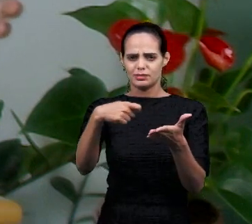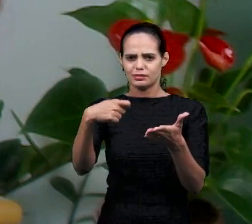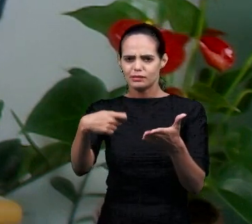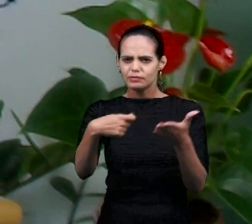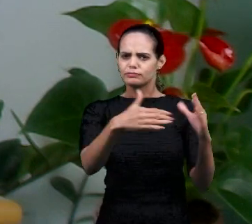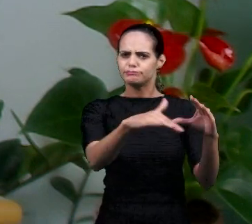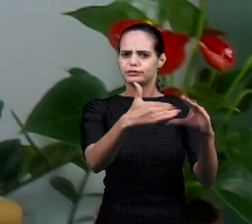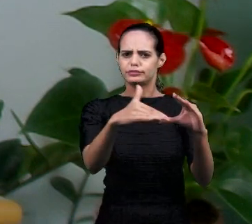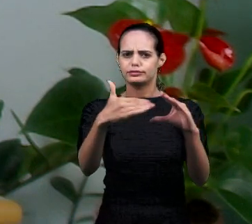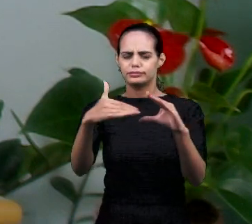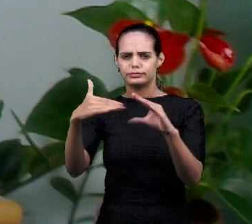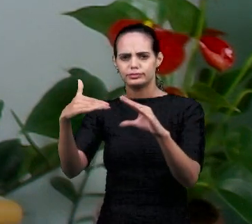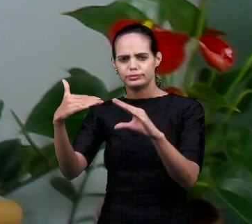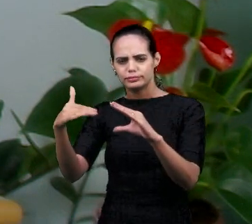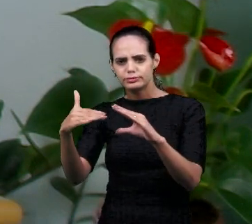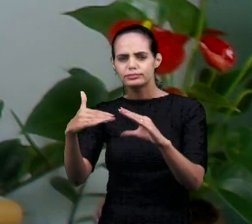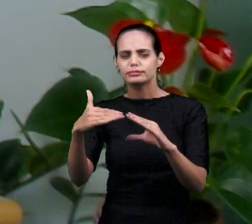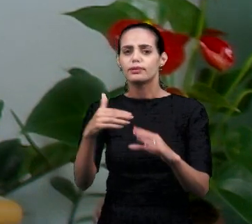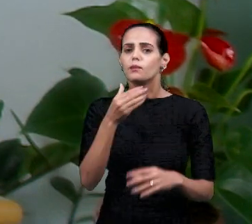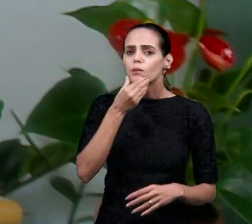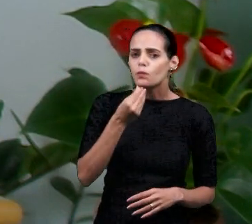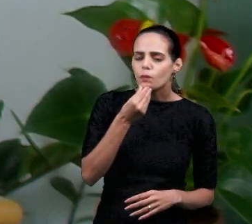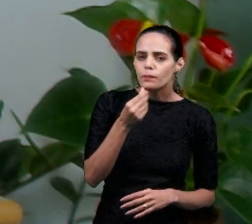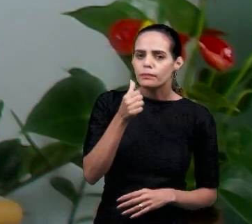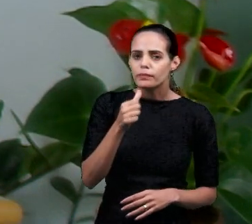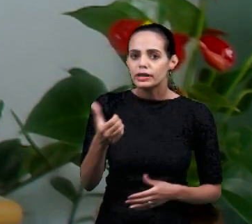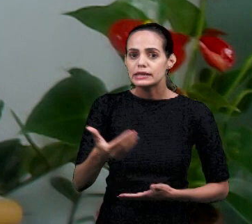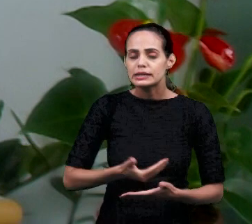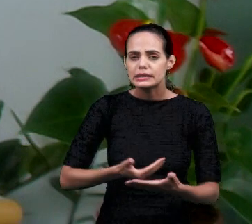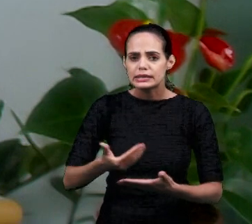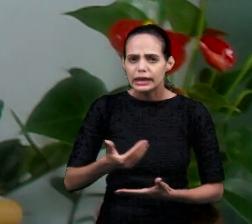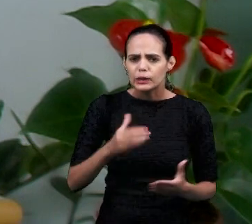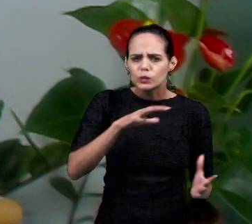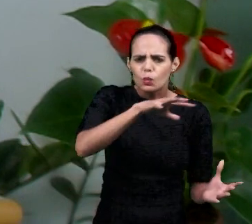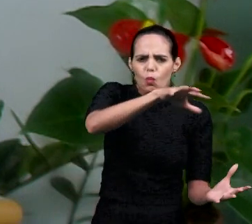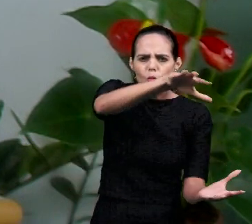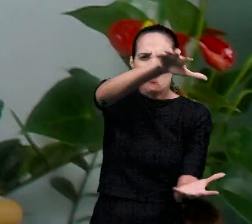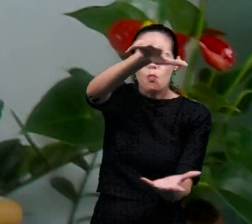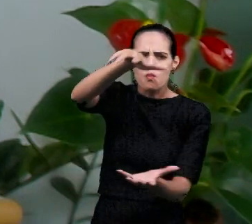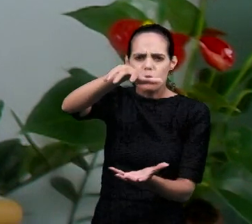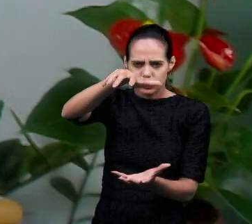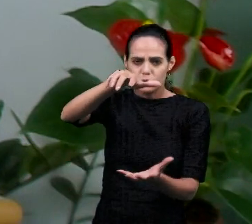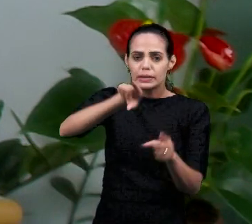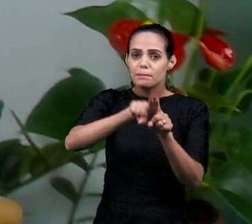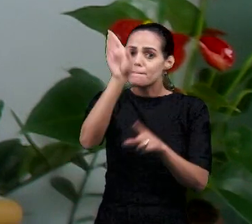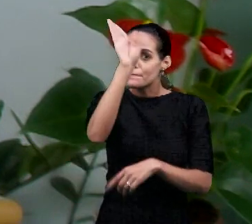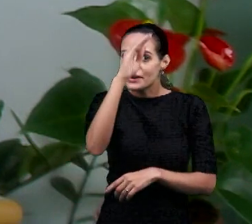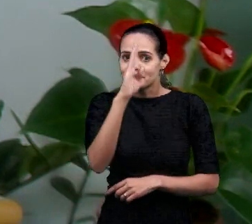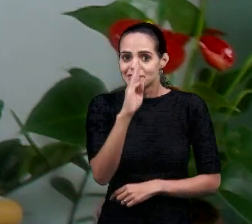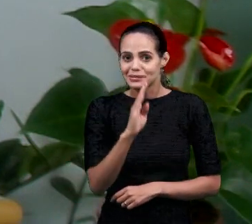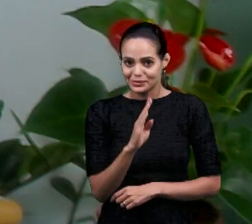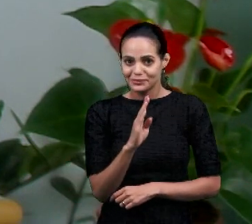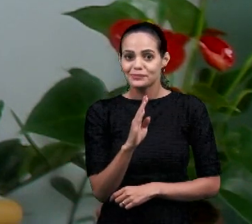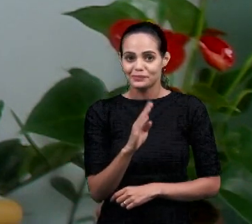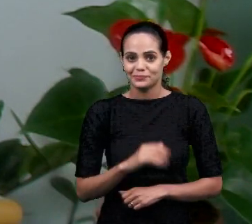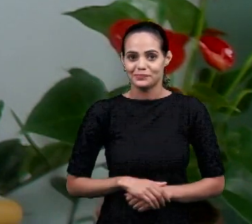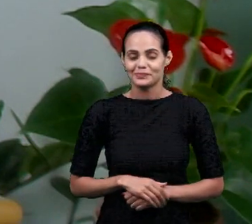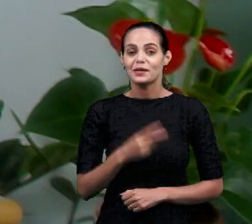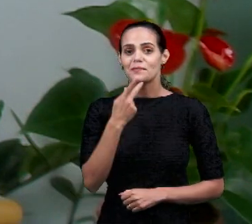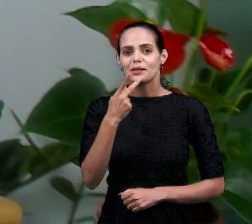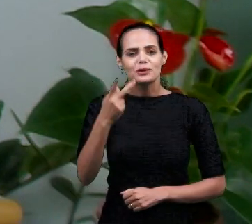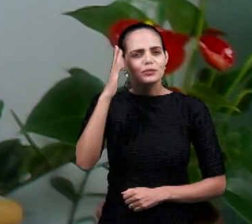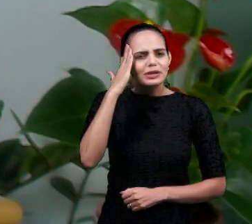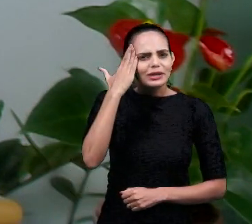et nous confirment, des frères, des sœurs de toutes les parties du Brésil, en parlant à propos de la